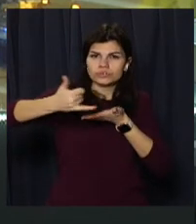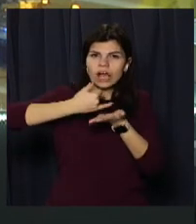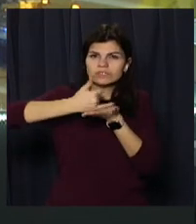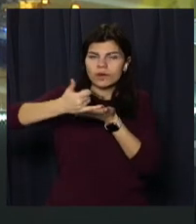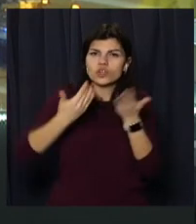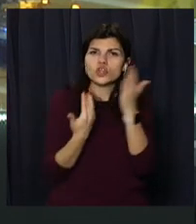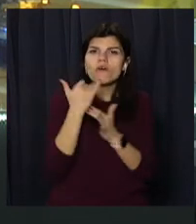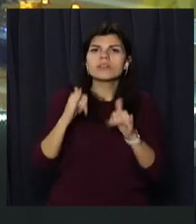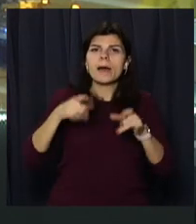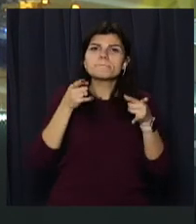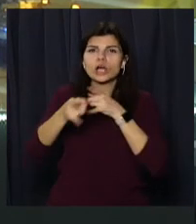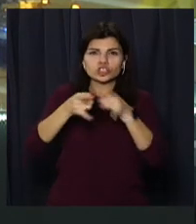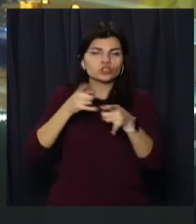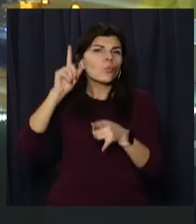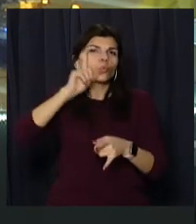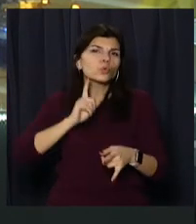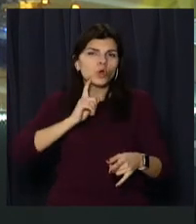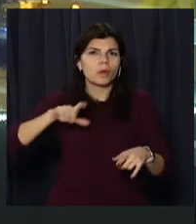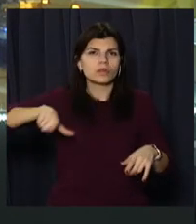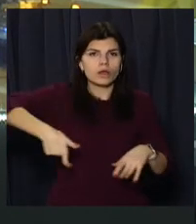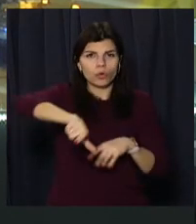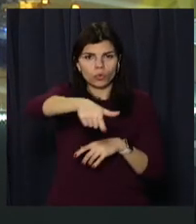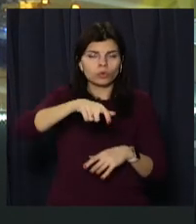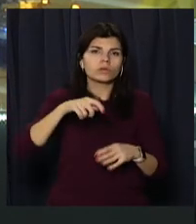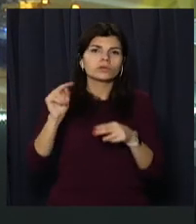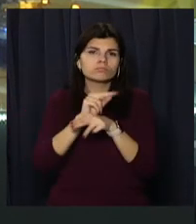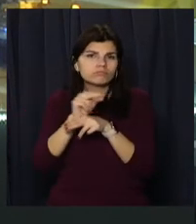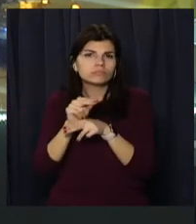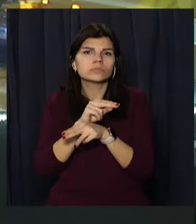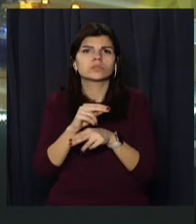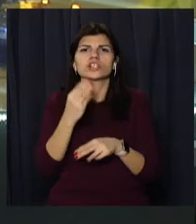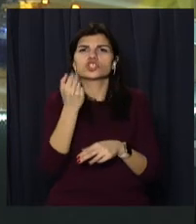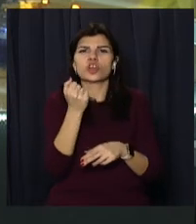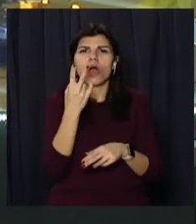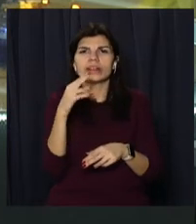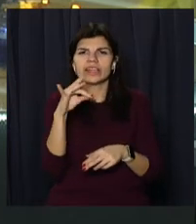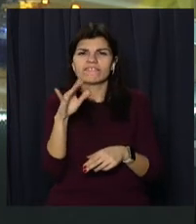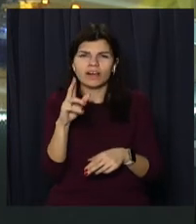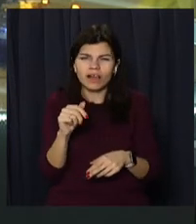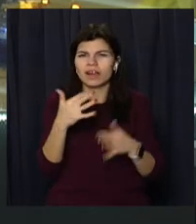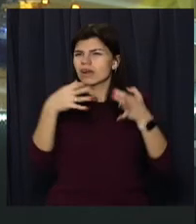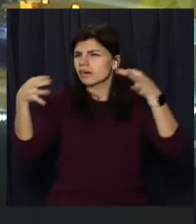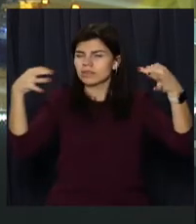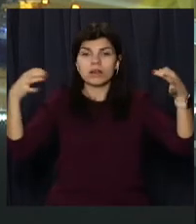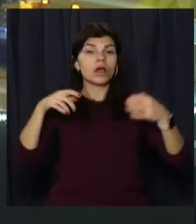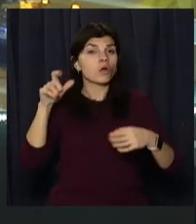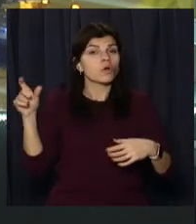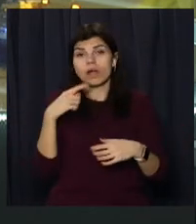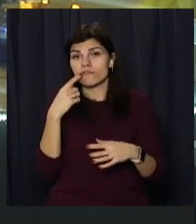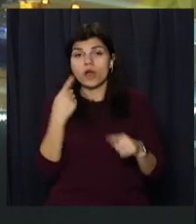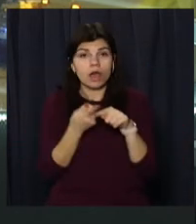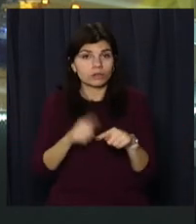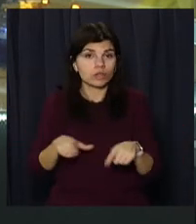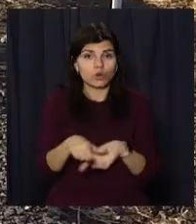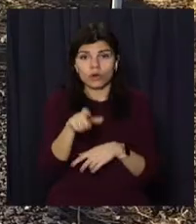9 кілометрів магістралі Білозерське-Українське та ділянка дороги Шандрівка-Варварівка. Мешканці кажуть, раніше цими